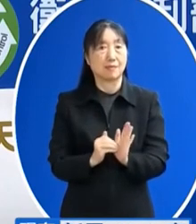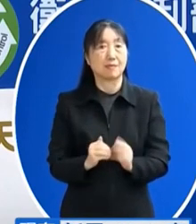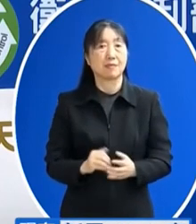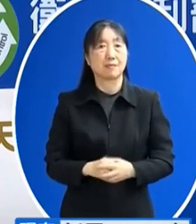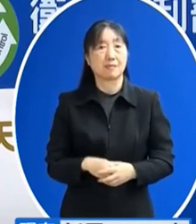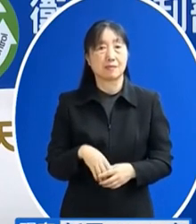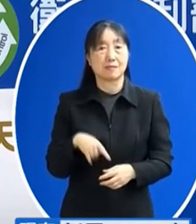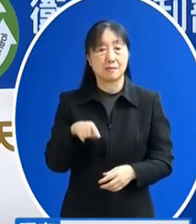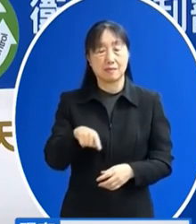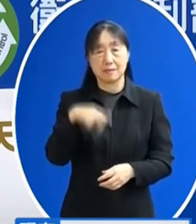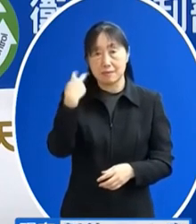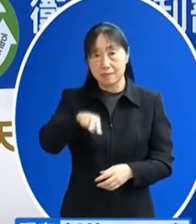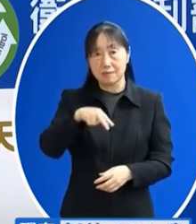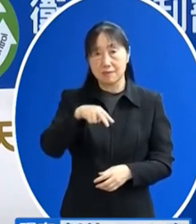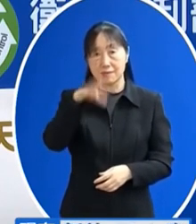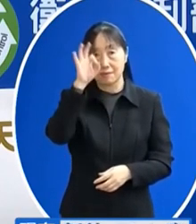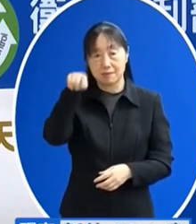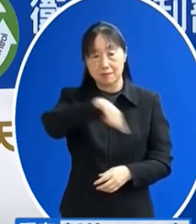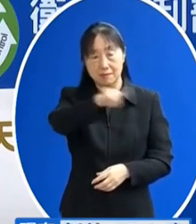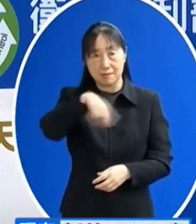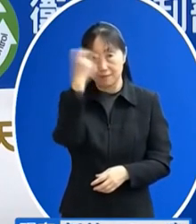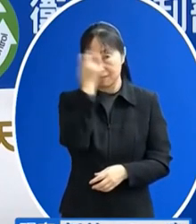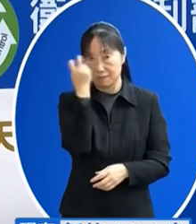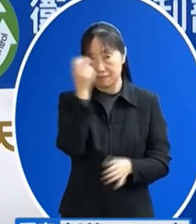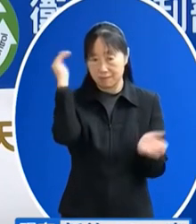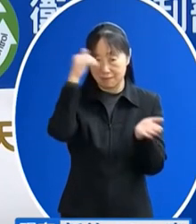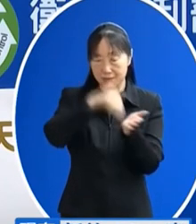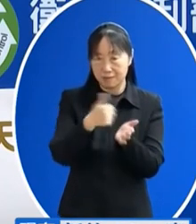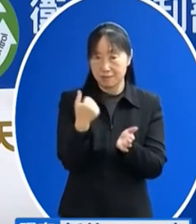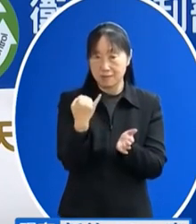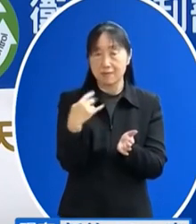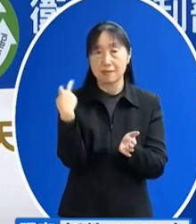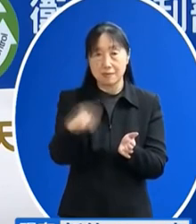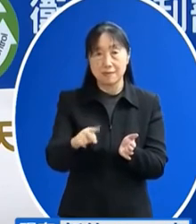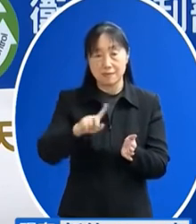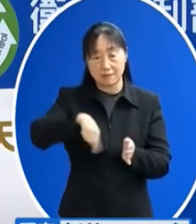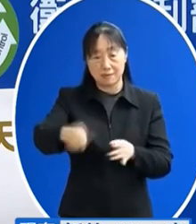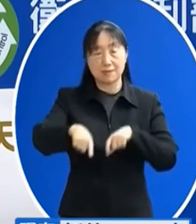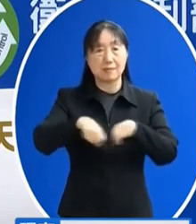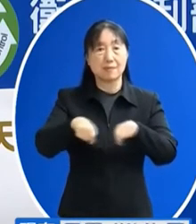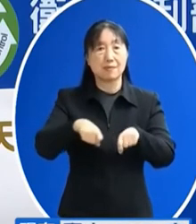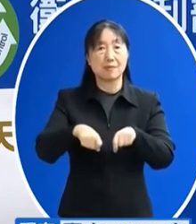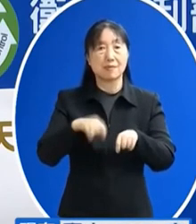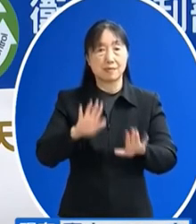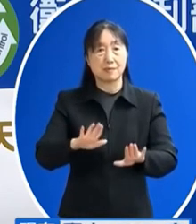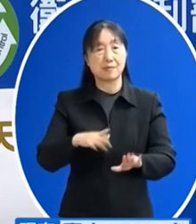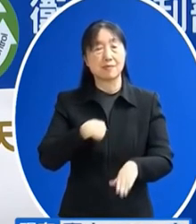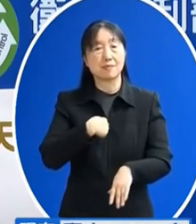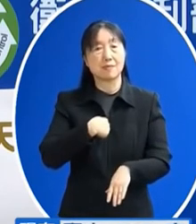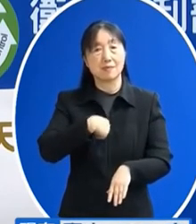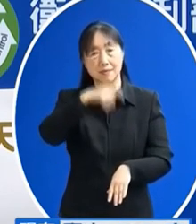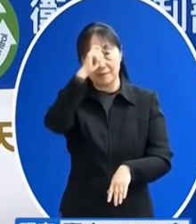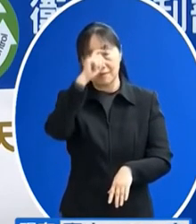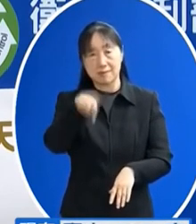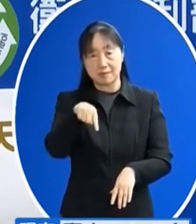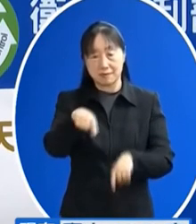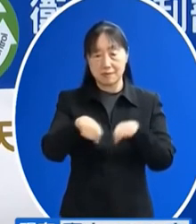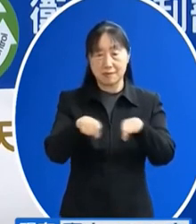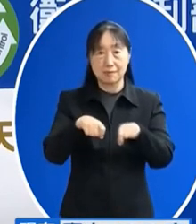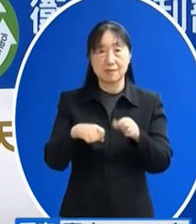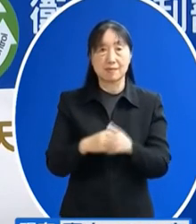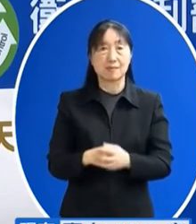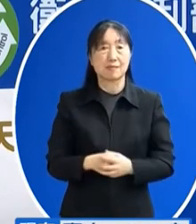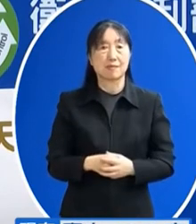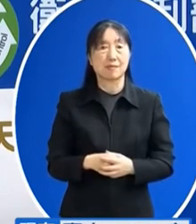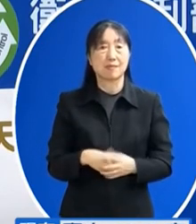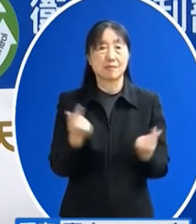看这样的一个检验结果，再来拟定哈我们下一步的计划，好，我们期待哈透过这样的计划，好，